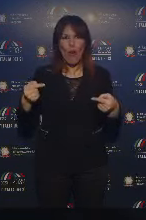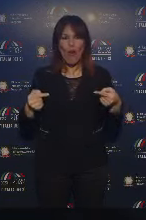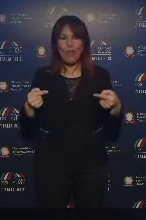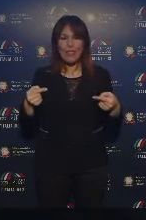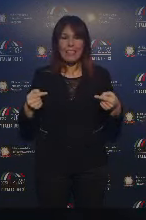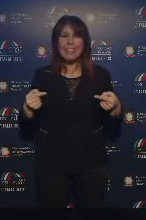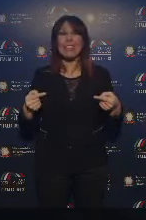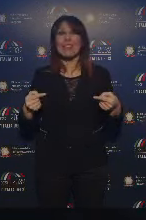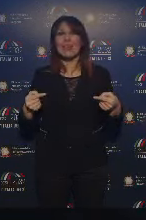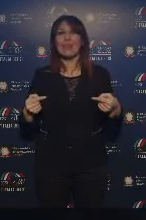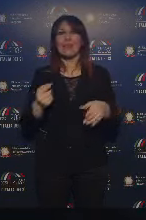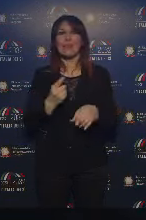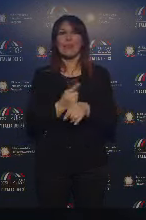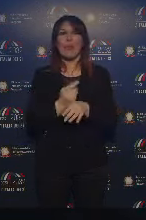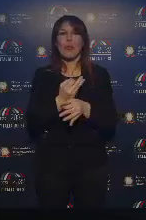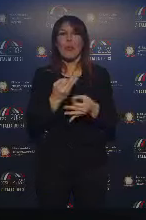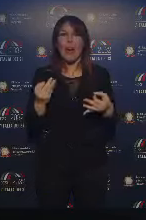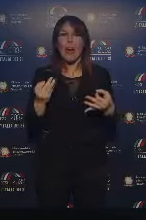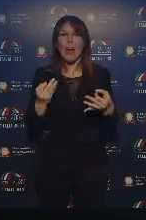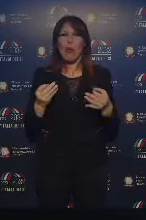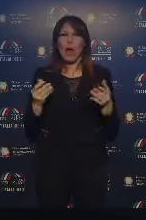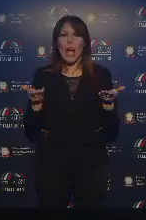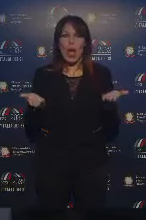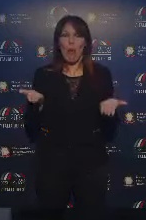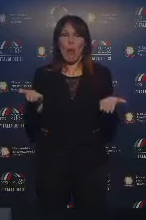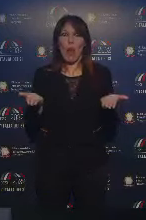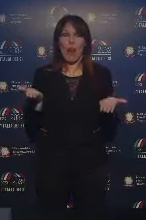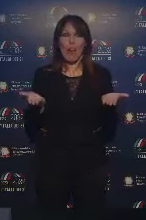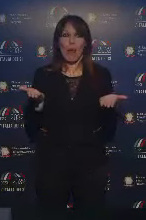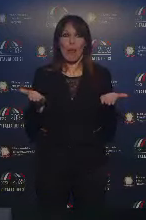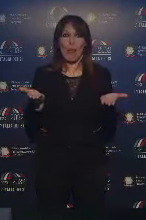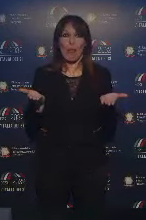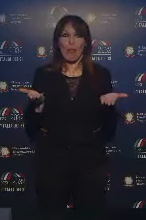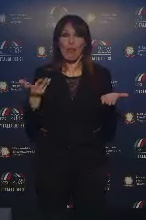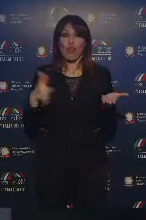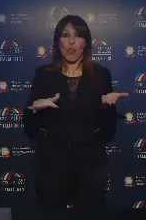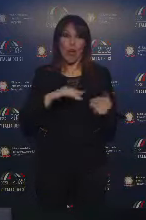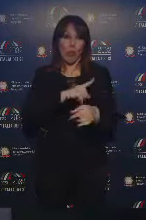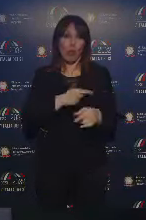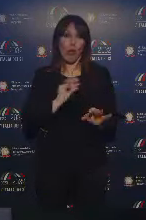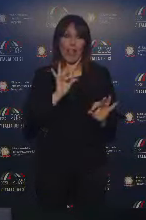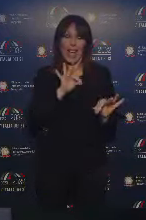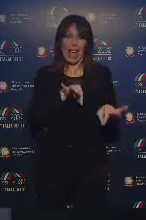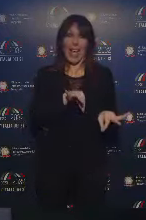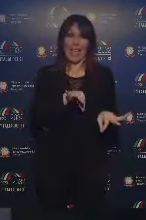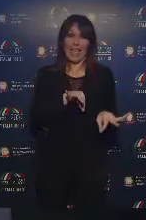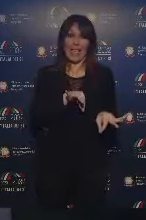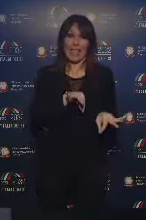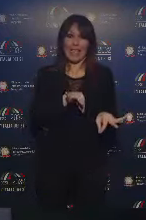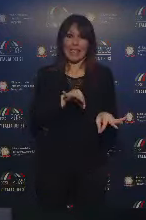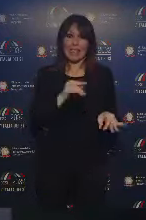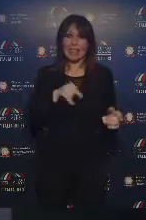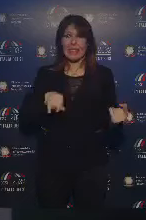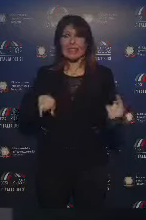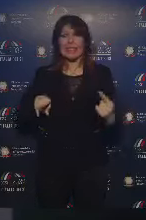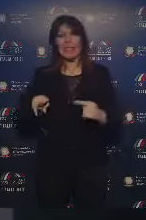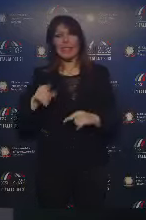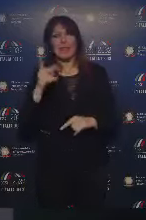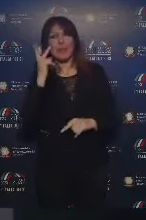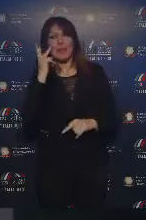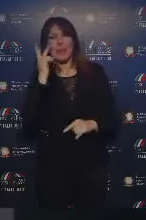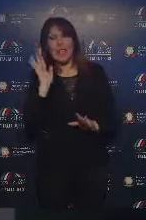merita un assoluto e totale equilibrio già che siamo venuti a Potenza però vediamo di essere